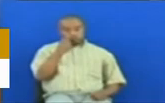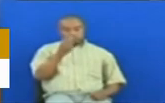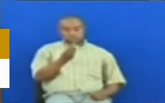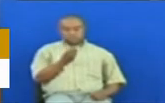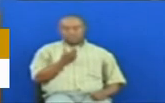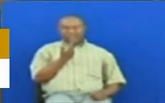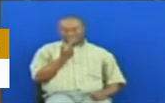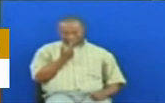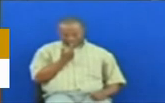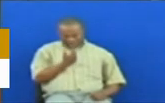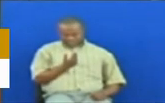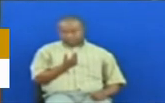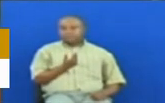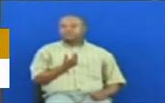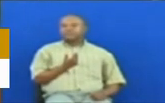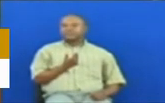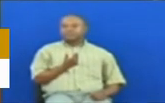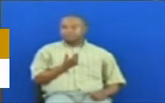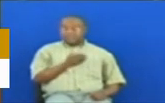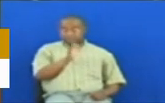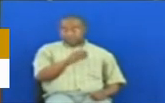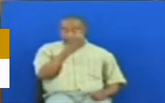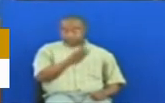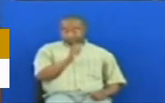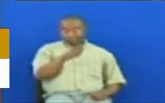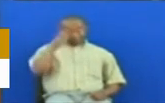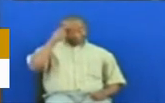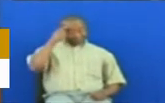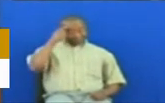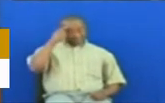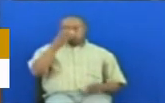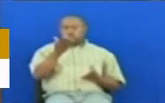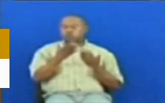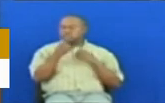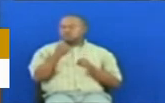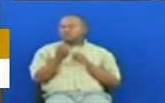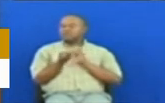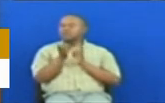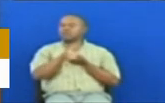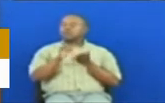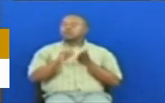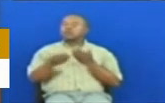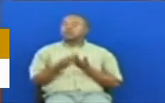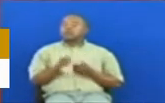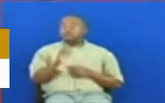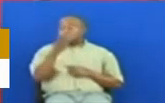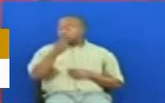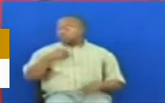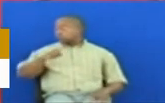tulivyosema mwanzo. Kwamba katika miaka mitatu mtu unafanya changes gani yani? Miaka mitatu inapita kama